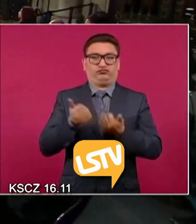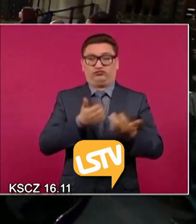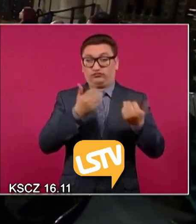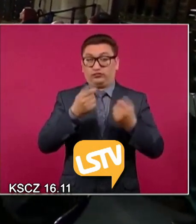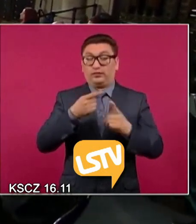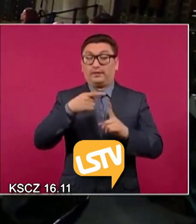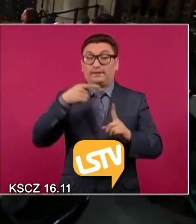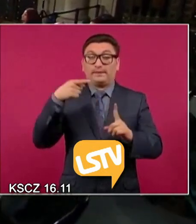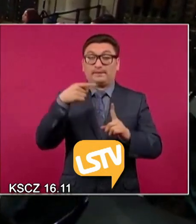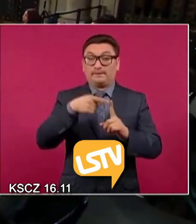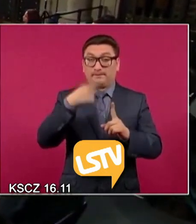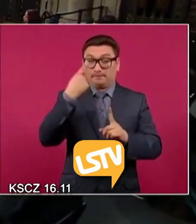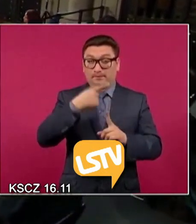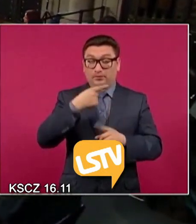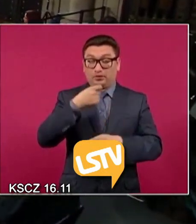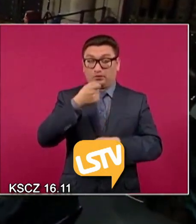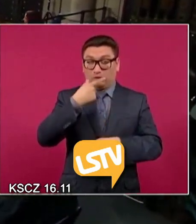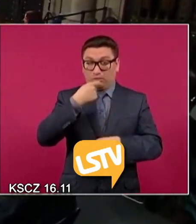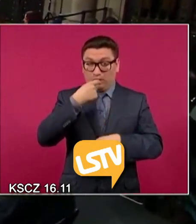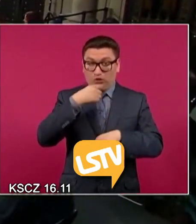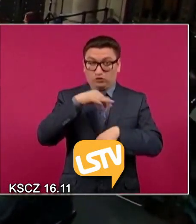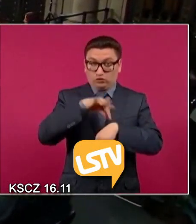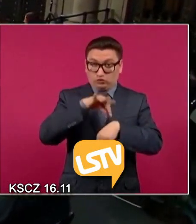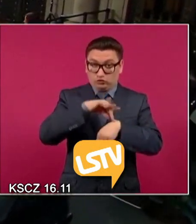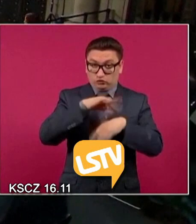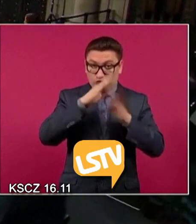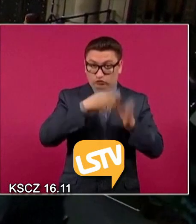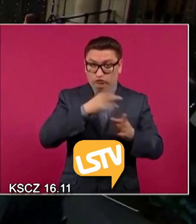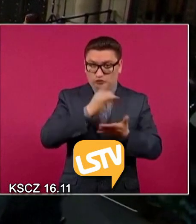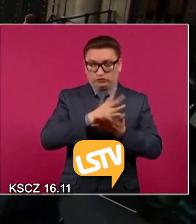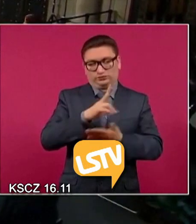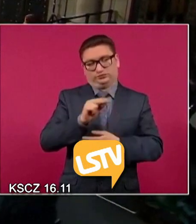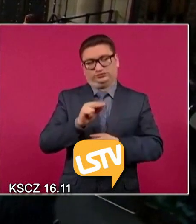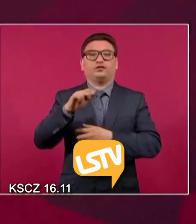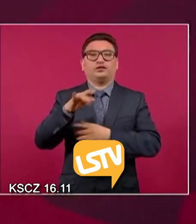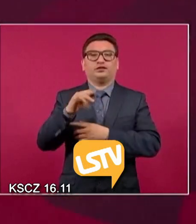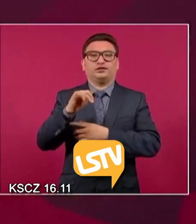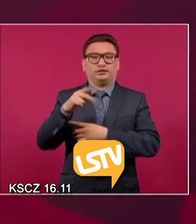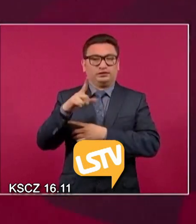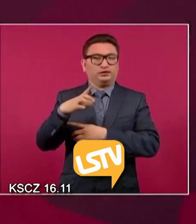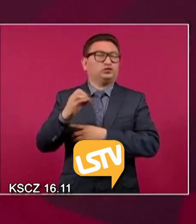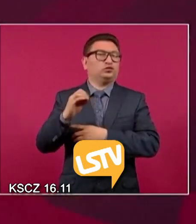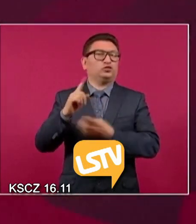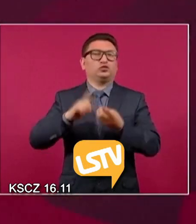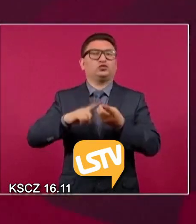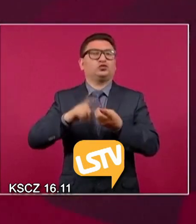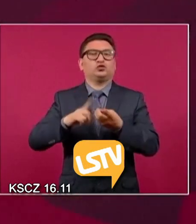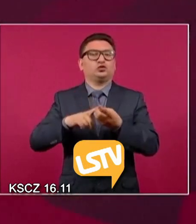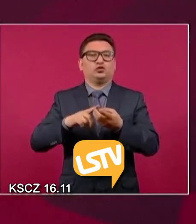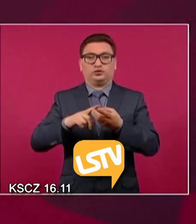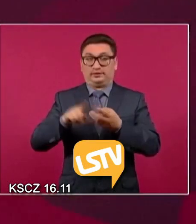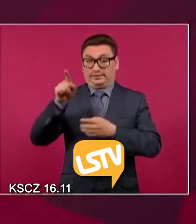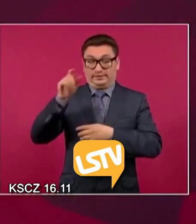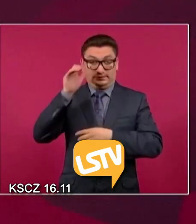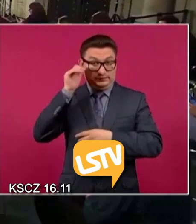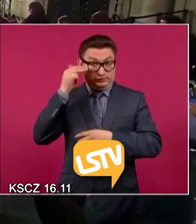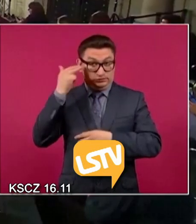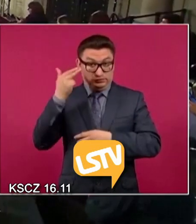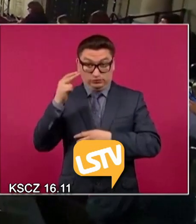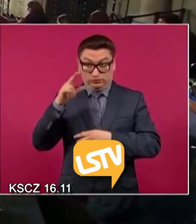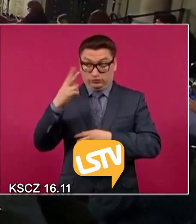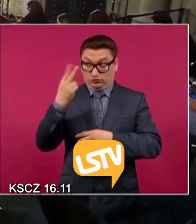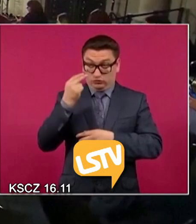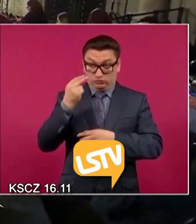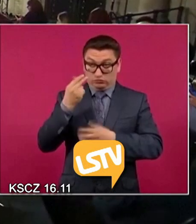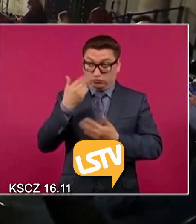rằng chính quyền của ông đã không làm đủ để ngăn chặn làn sóng ma túy chảy từ Mexico khi mà căng thẳng với nước láng giềng phía